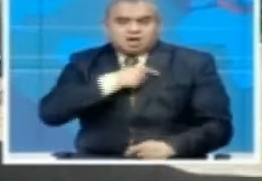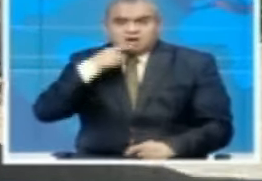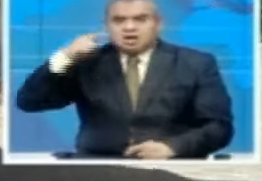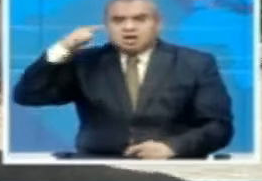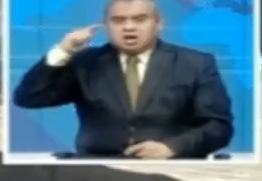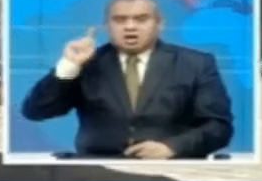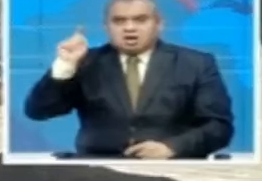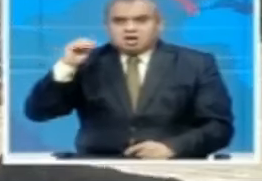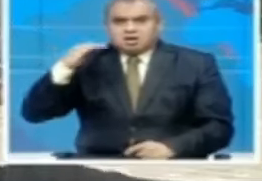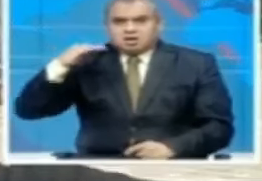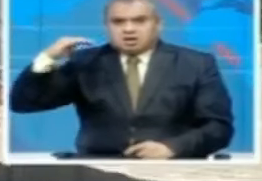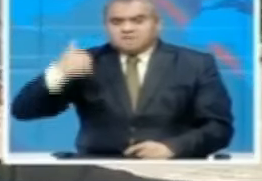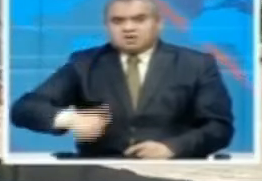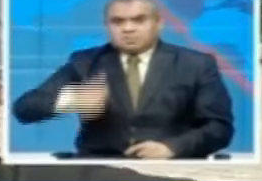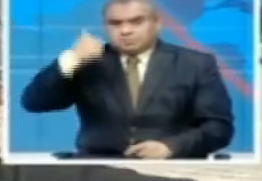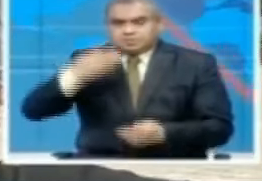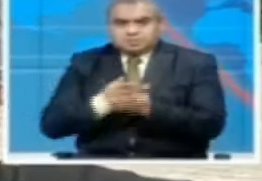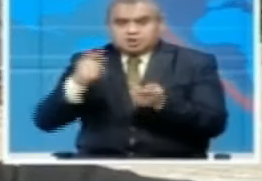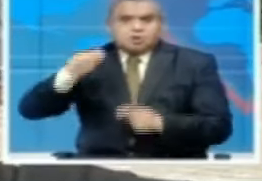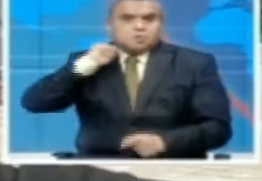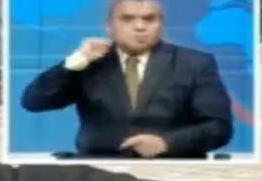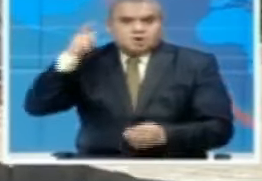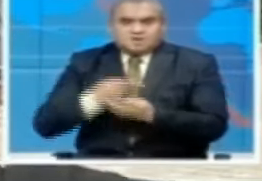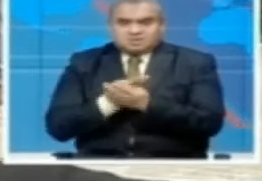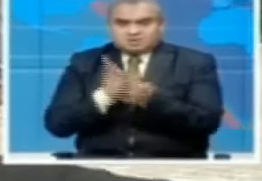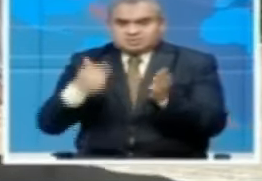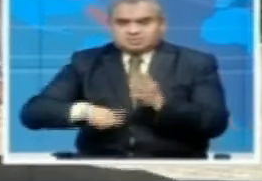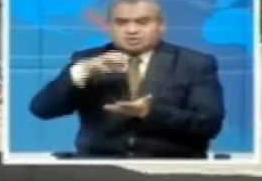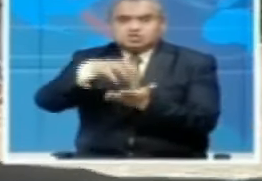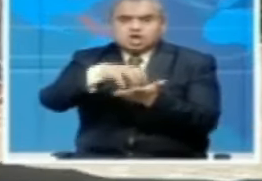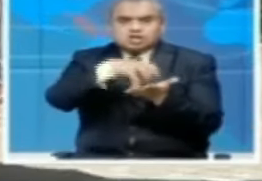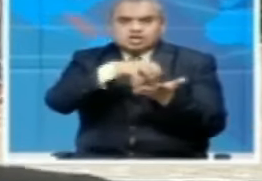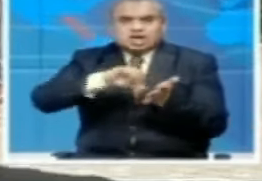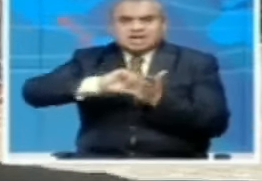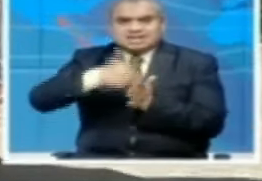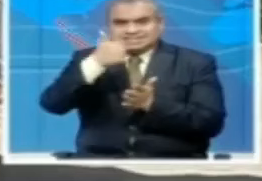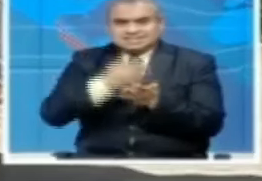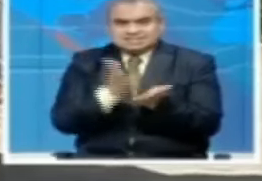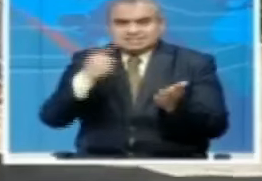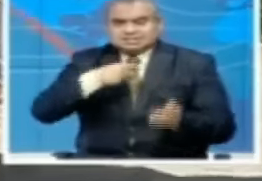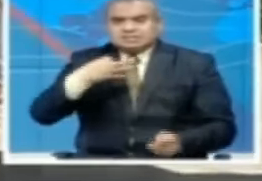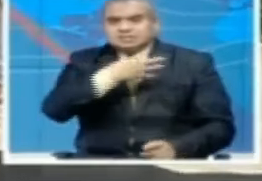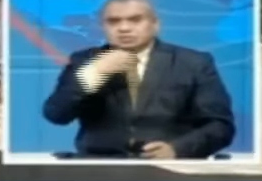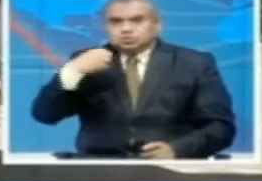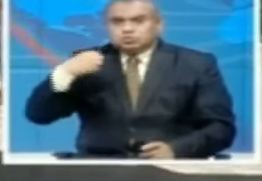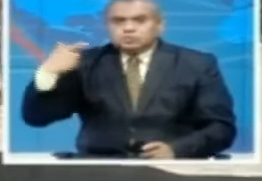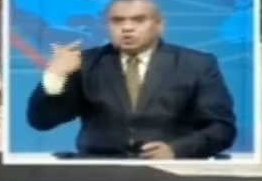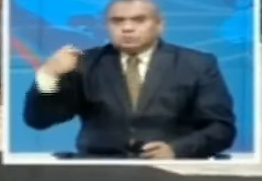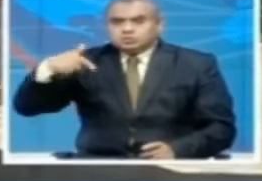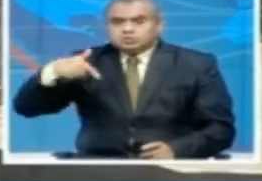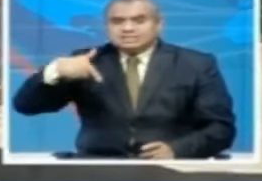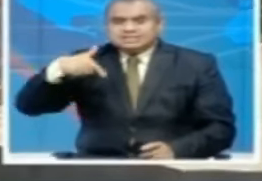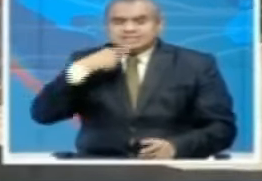في رفح، تم طرح النهاردة والمحافظ أعلن عنها اللي هي شقق رفح الجديدة حوالي 656 وحدة ب 41